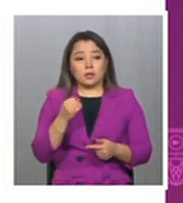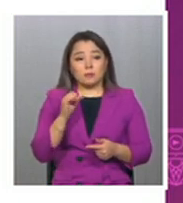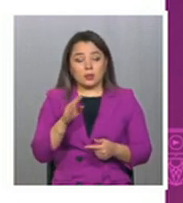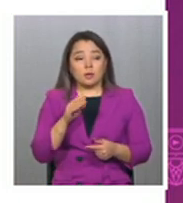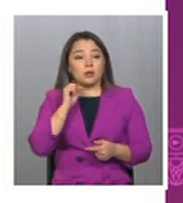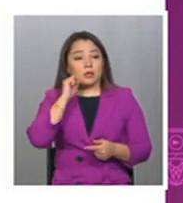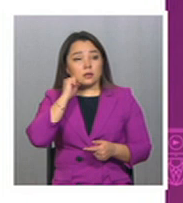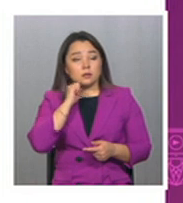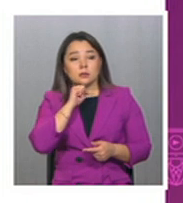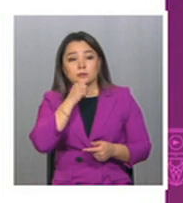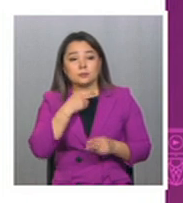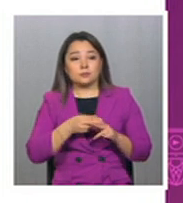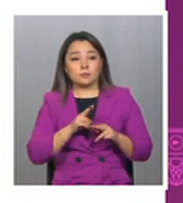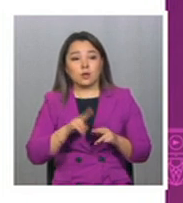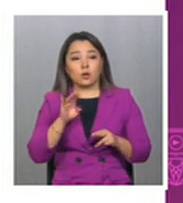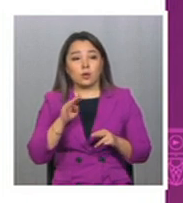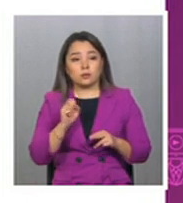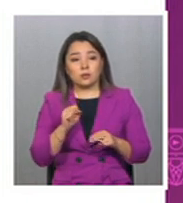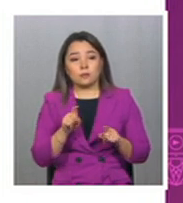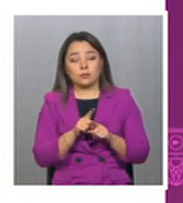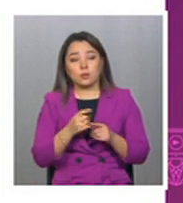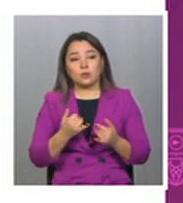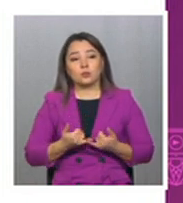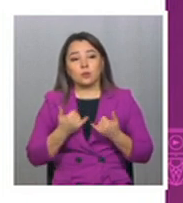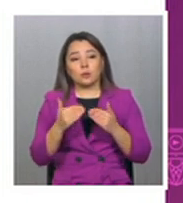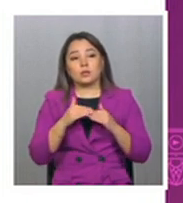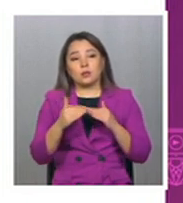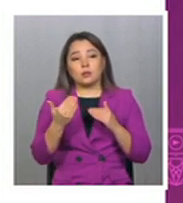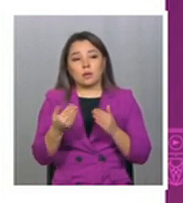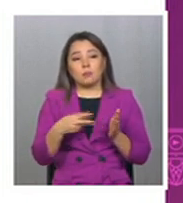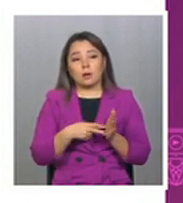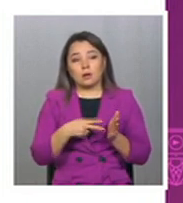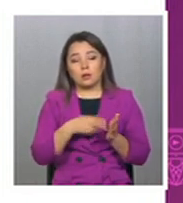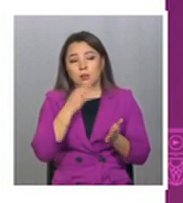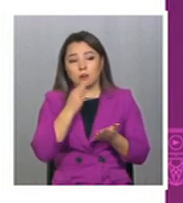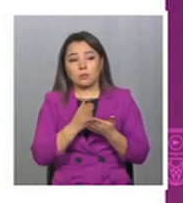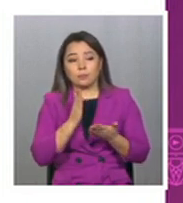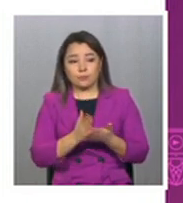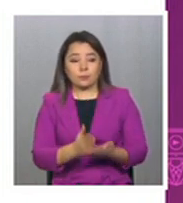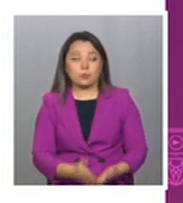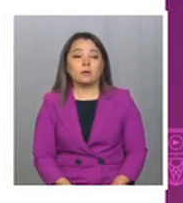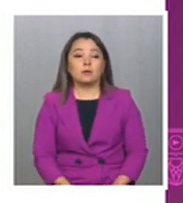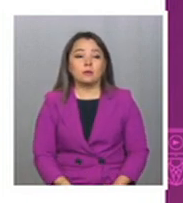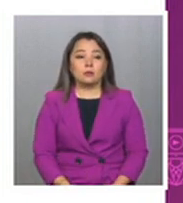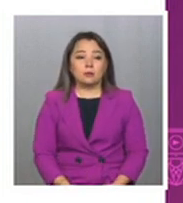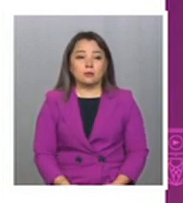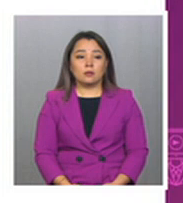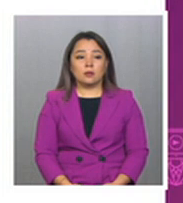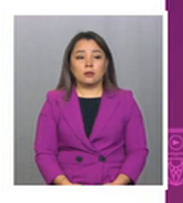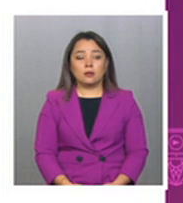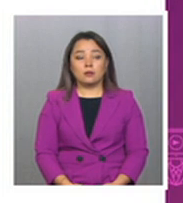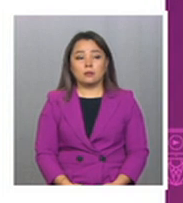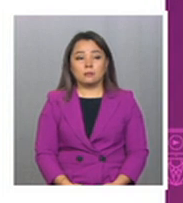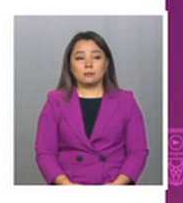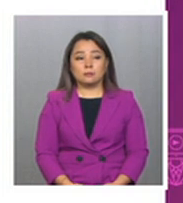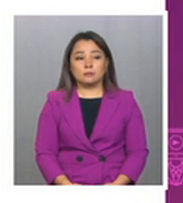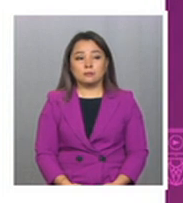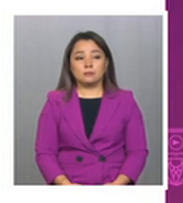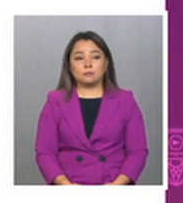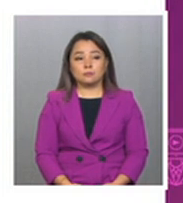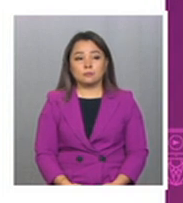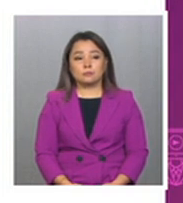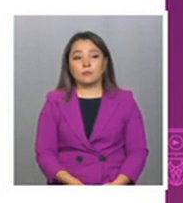қарттың қожаны баласын бай жоғары деңгейде бағалауы. Екінші диалог бойынша қожаға мінездеме бере